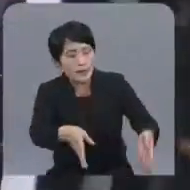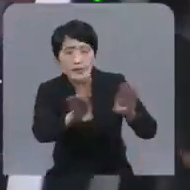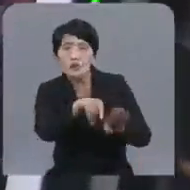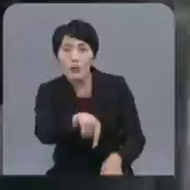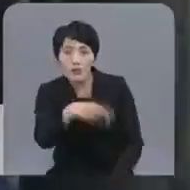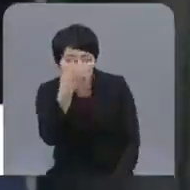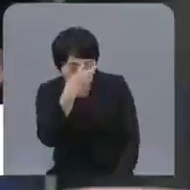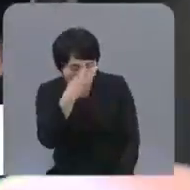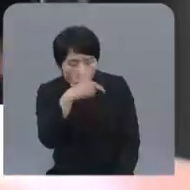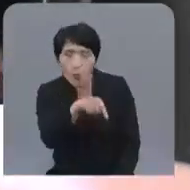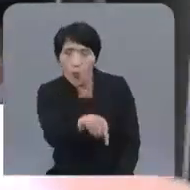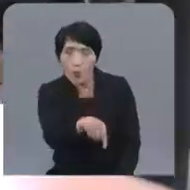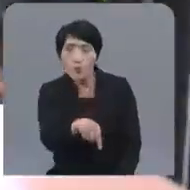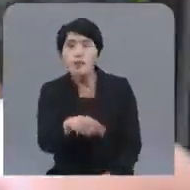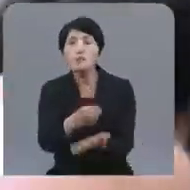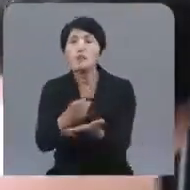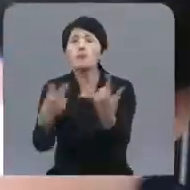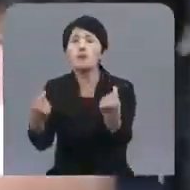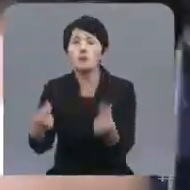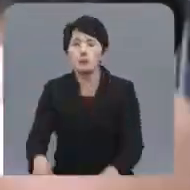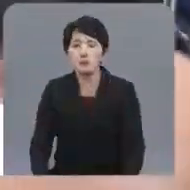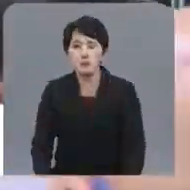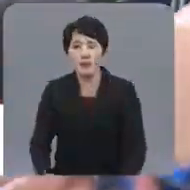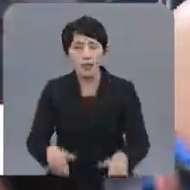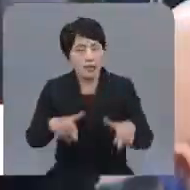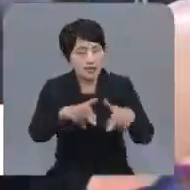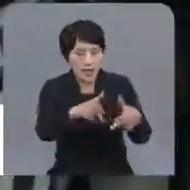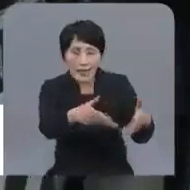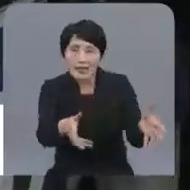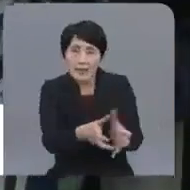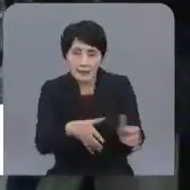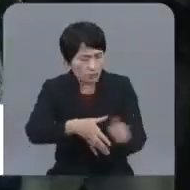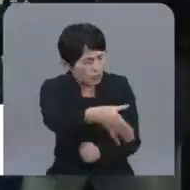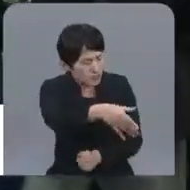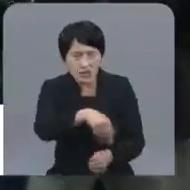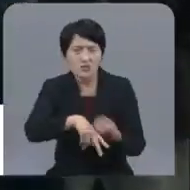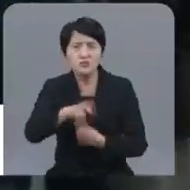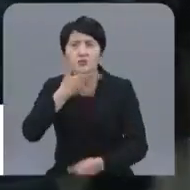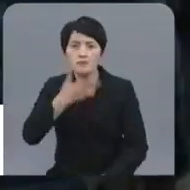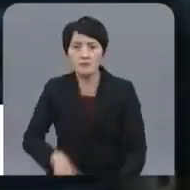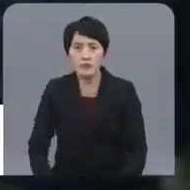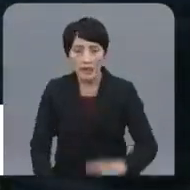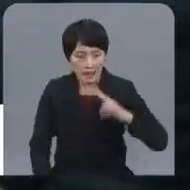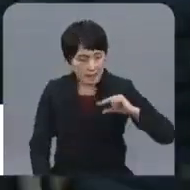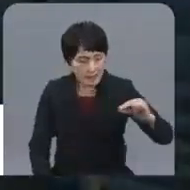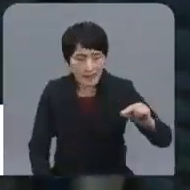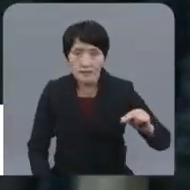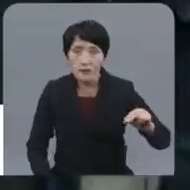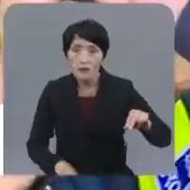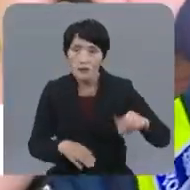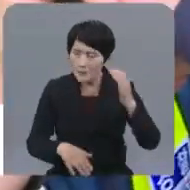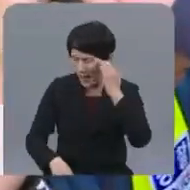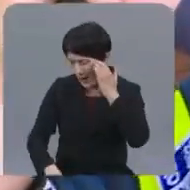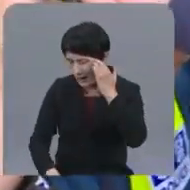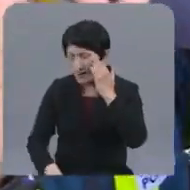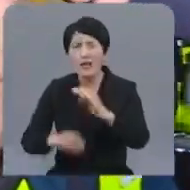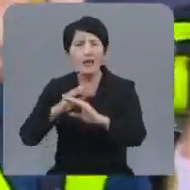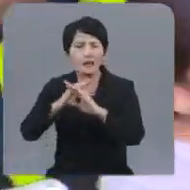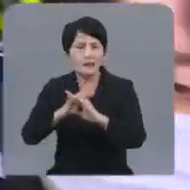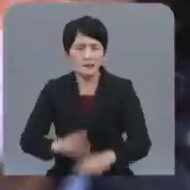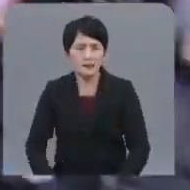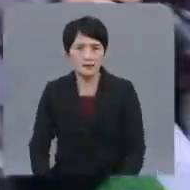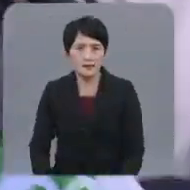dies richte sicher bei nicht gegen die SED hieß es angesichts des Widerstands der Organisation gegen eine